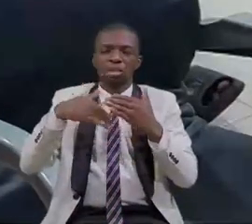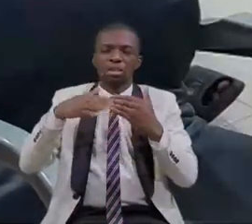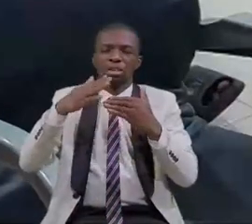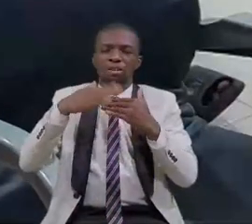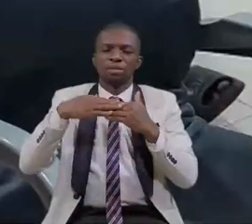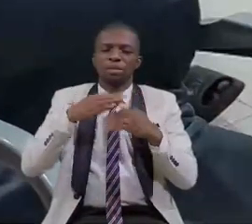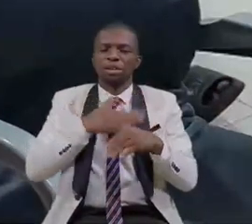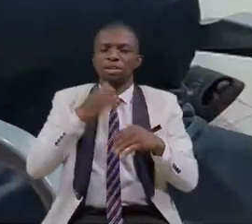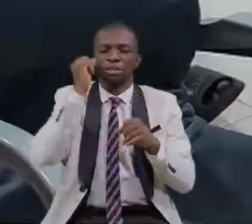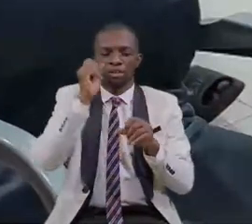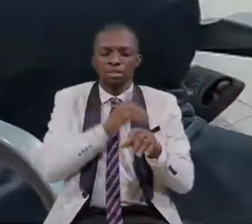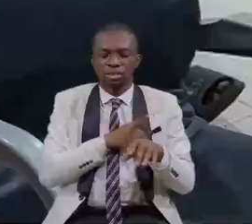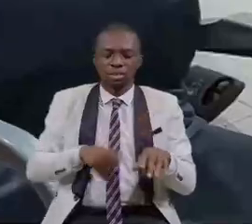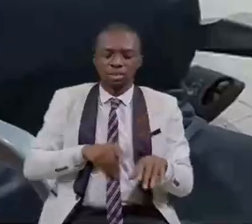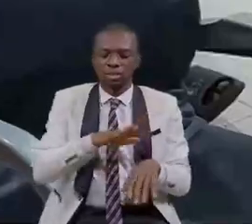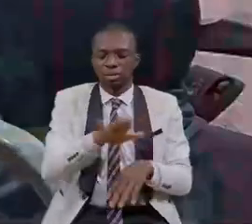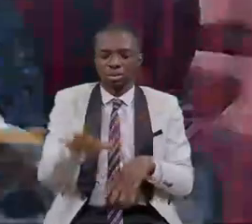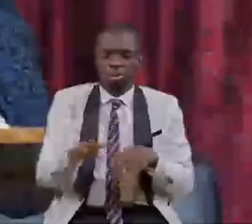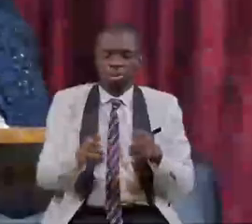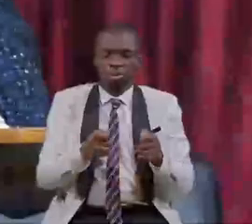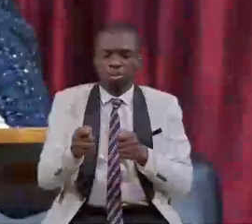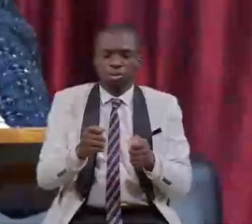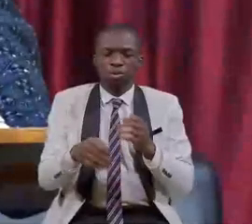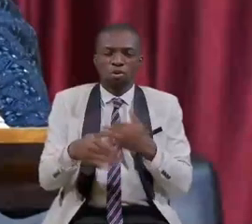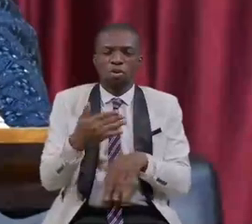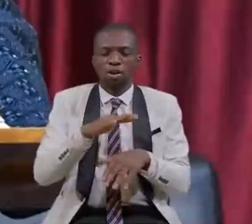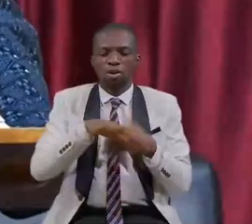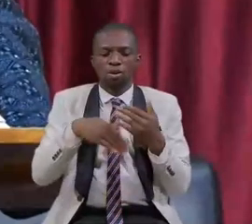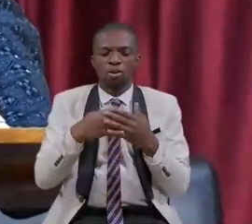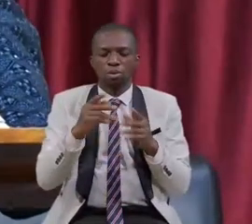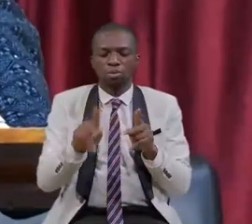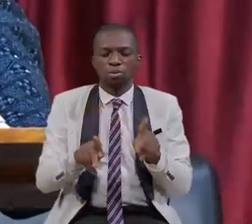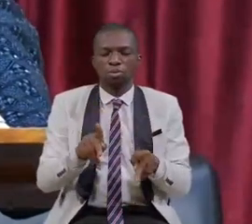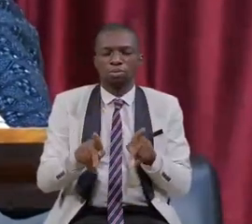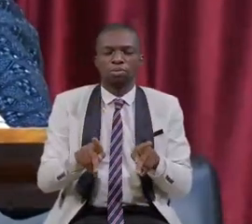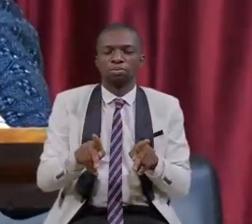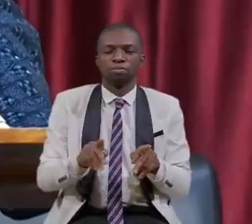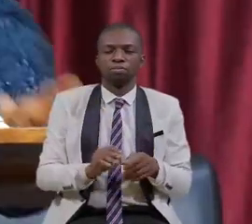L'Éternel a établi son trône dans les cieux et son règne domine sur toutes choses.